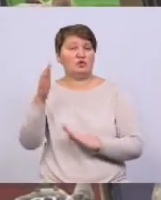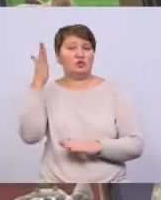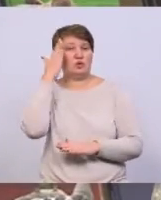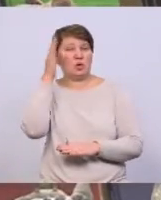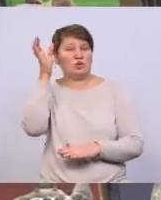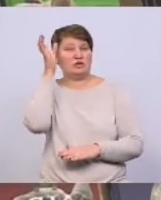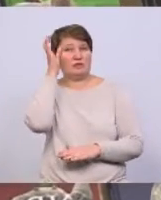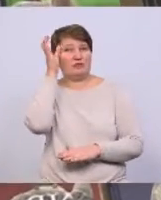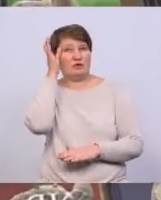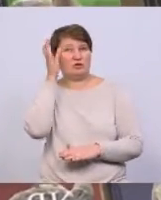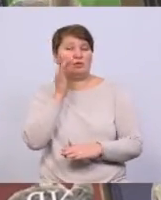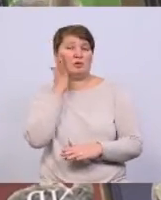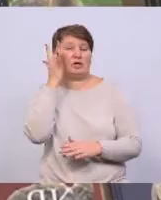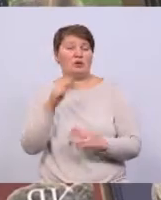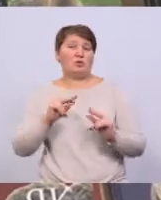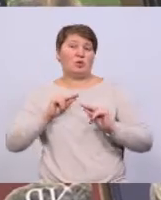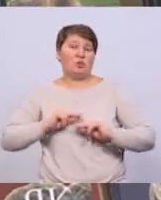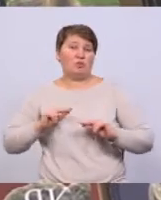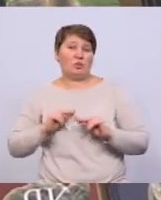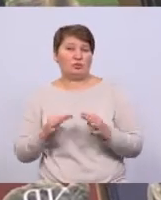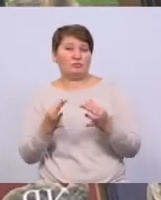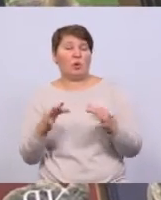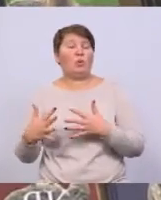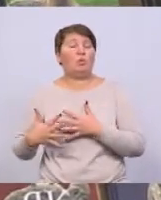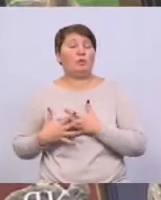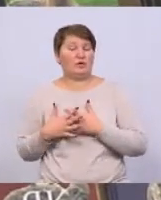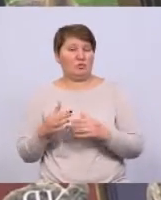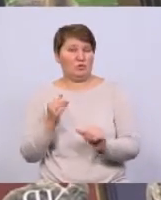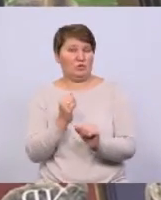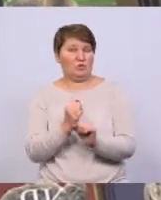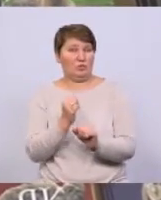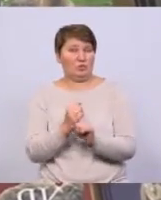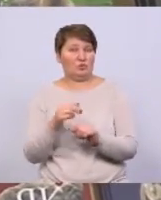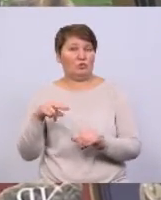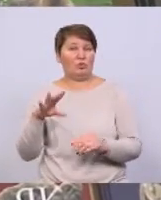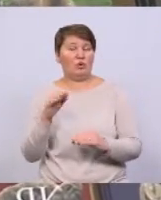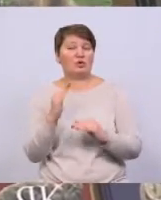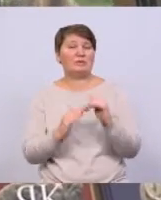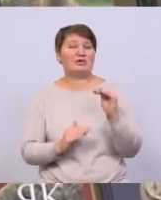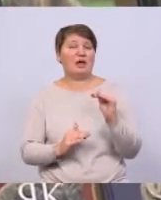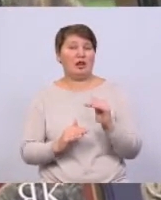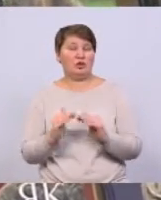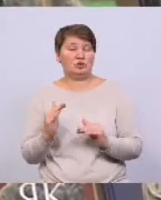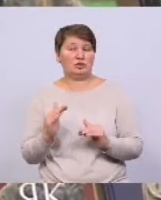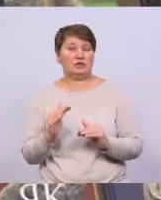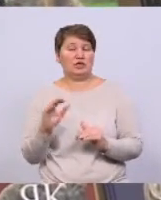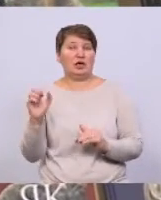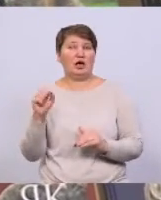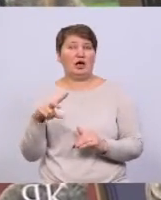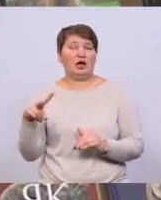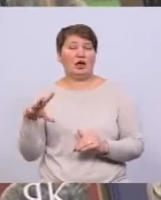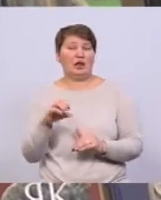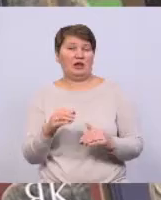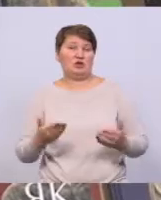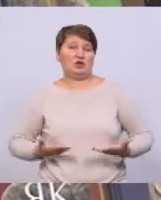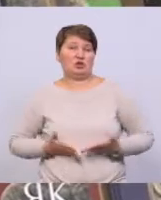фінансову незалежність, любиму роботу от по освіті. І, ну, але на життєвому шляху